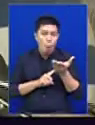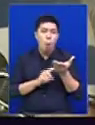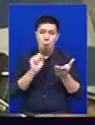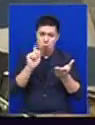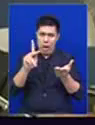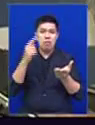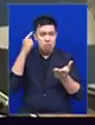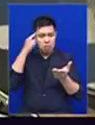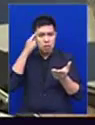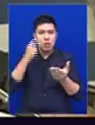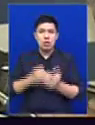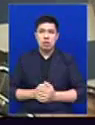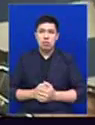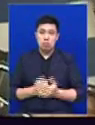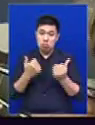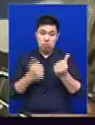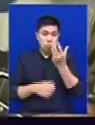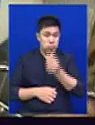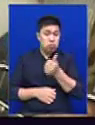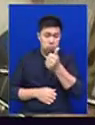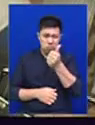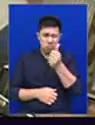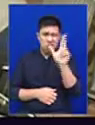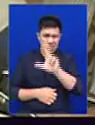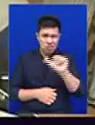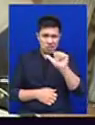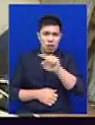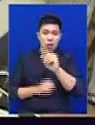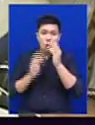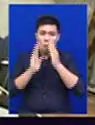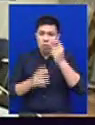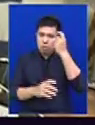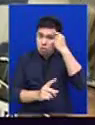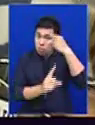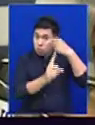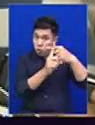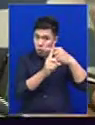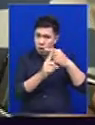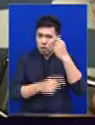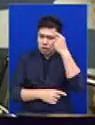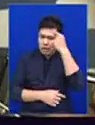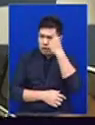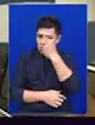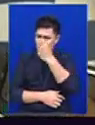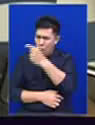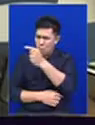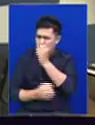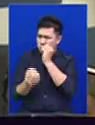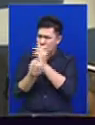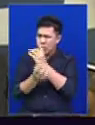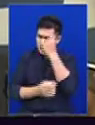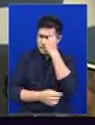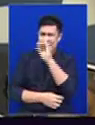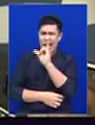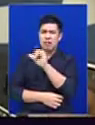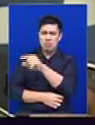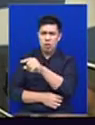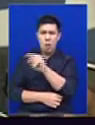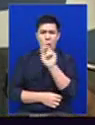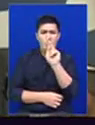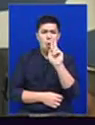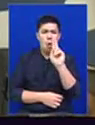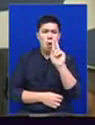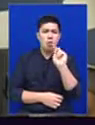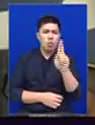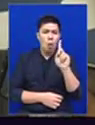ได้ที่เสนอน่ะดีใช้ได้แต่ว่าคุณคิดถึงในแง่บวกแต่คุณอาจจะไม่ได้คิดในแง่ผลกระทบซึ่งกรท.เขาได้ม